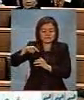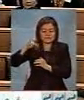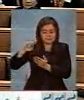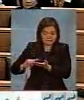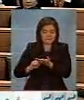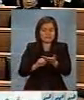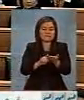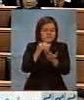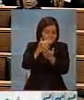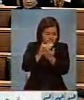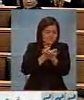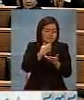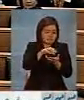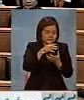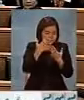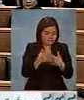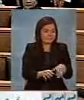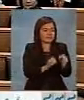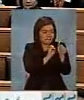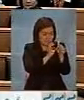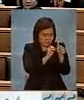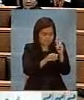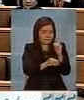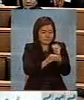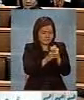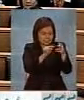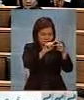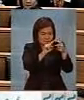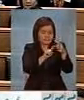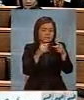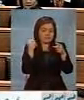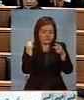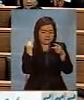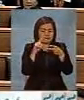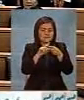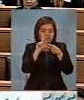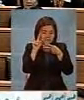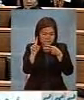ด็นขอฝากข้อสังเกตไปยังรัฐบาล2ประเด็นประเด็นแรก